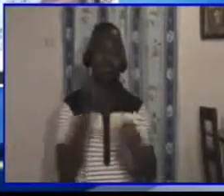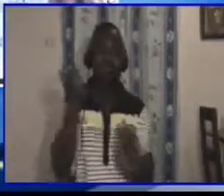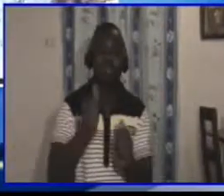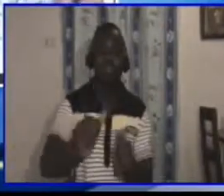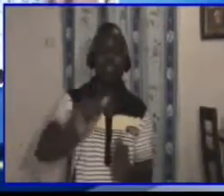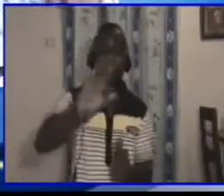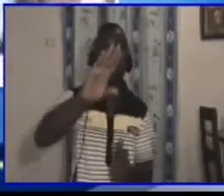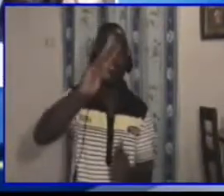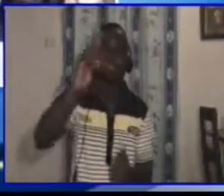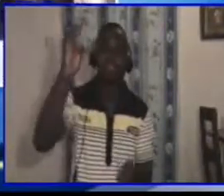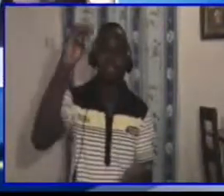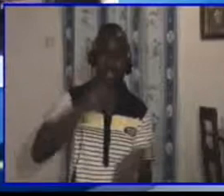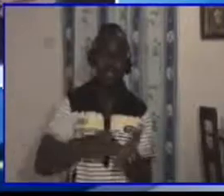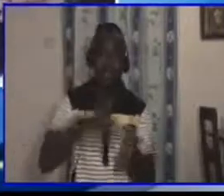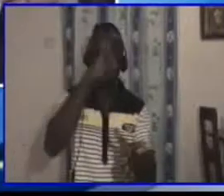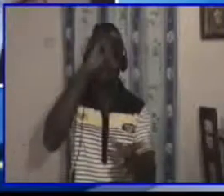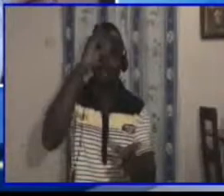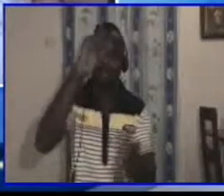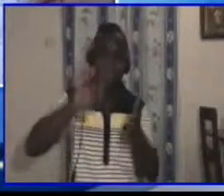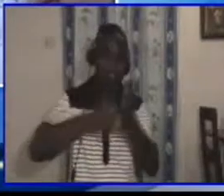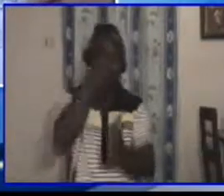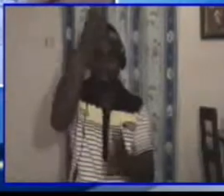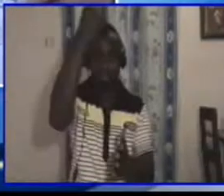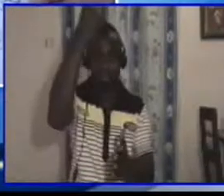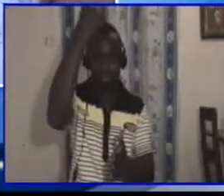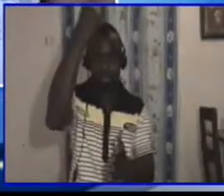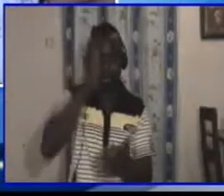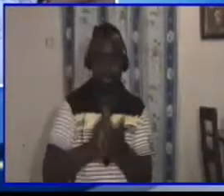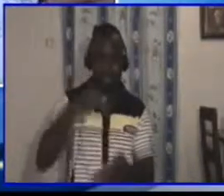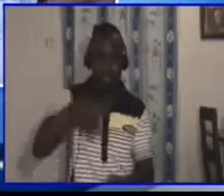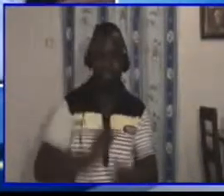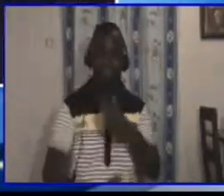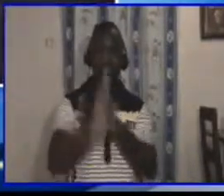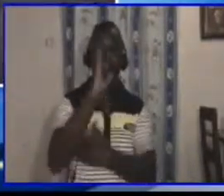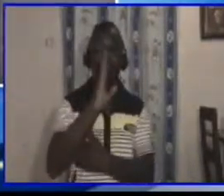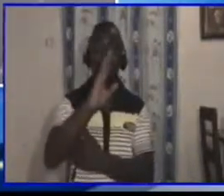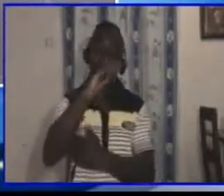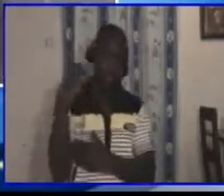ma la bibbia dice più di 6 mila volte